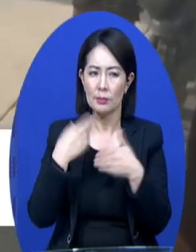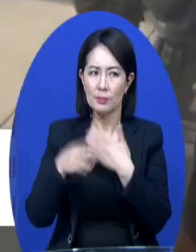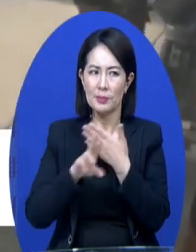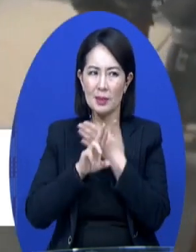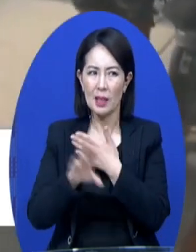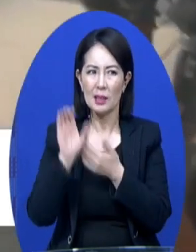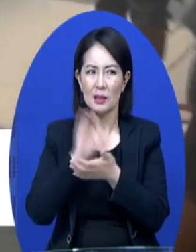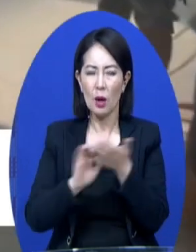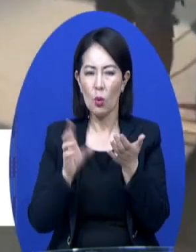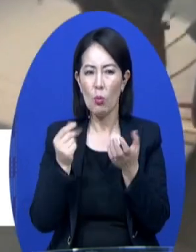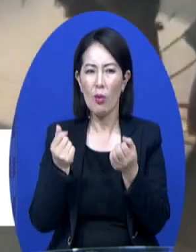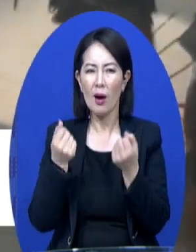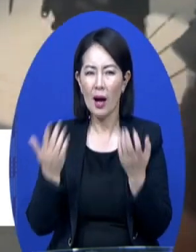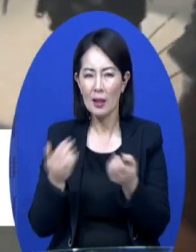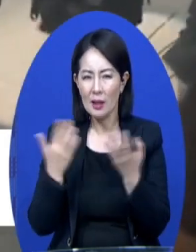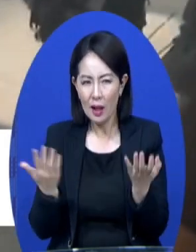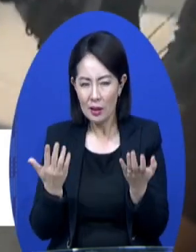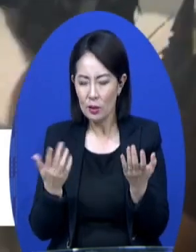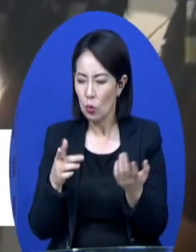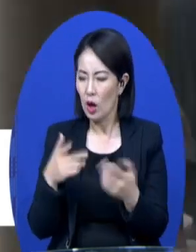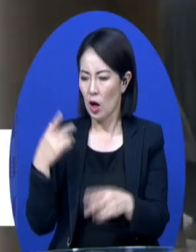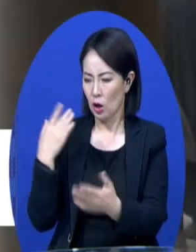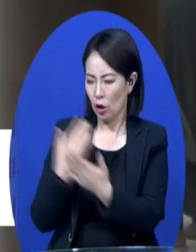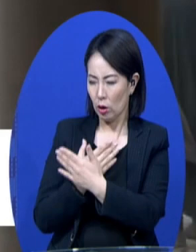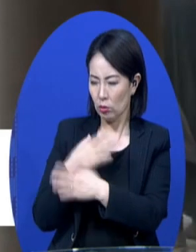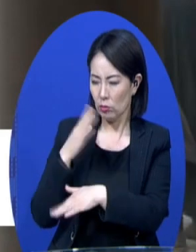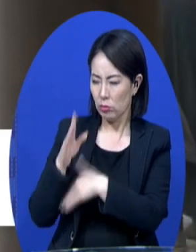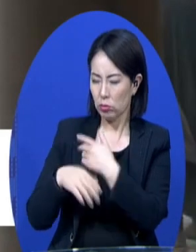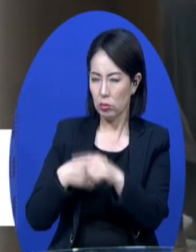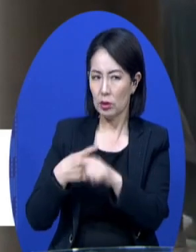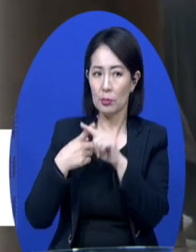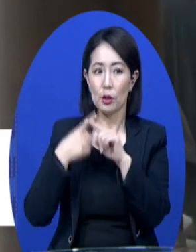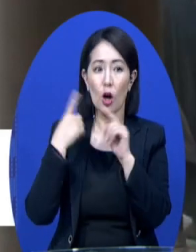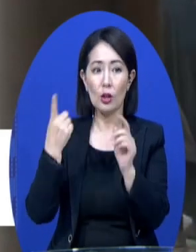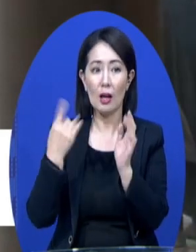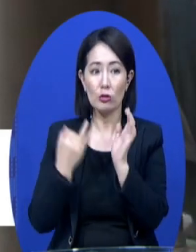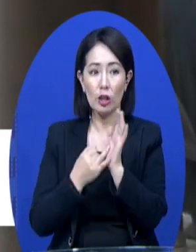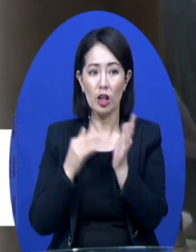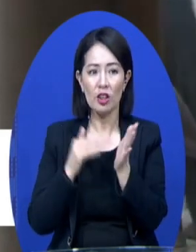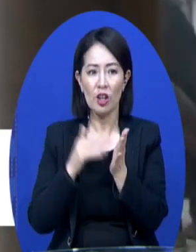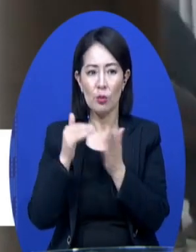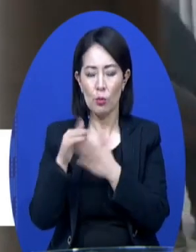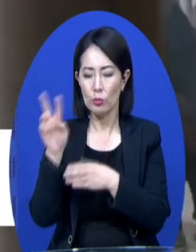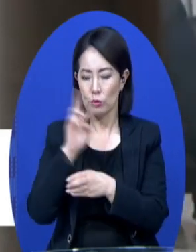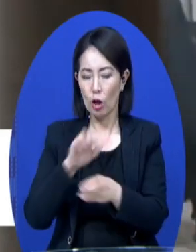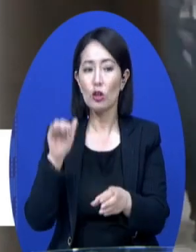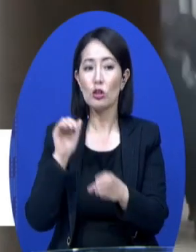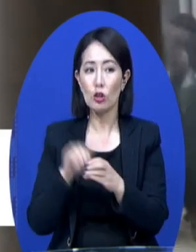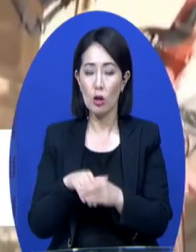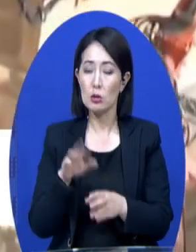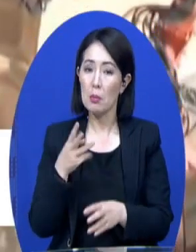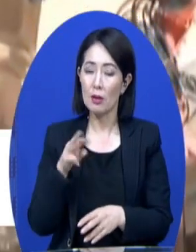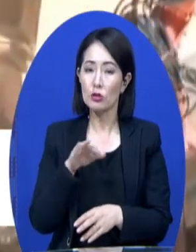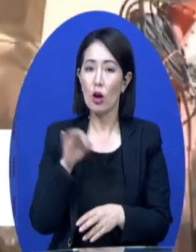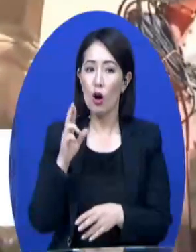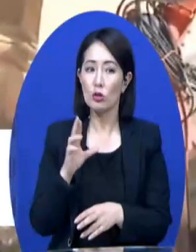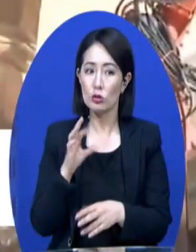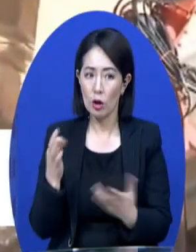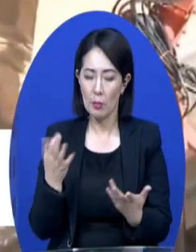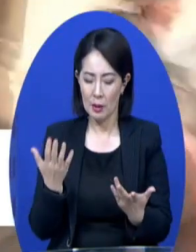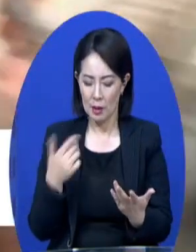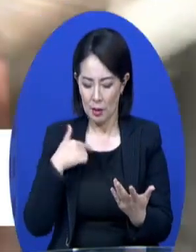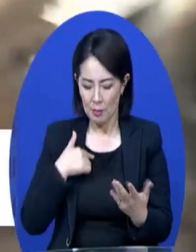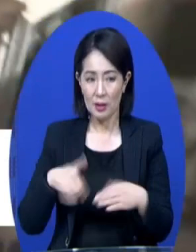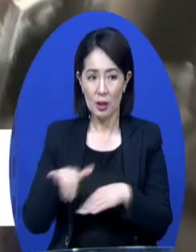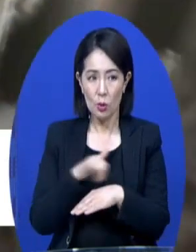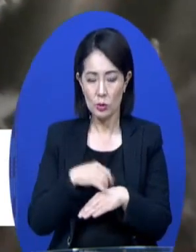санхүүгийн энэ алдагдал кино урлагийн салбарт улам нэмэгдэж 17 тэрбум долларт хүрнэ гэсэн тооцоолол байгаа юм. За манай улсад ч гэсэндээ